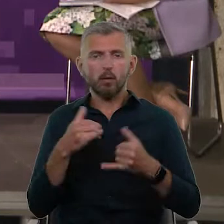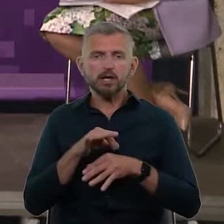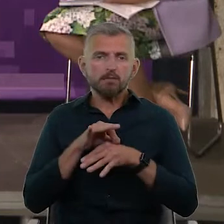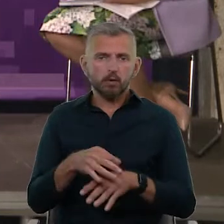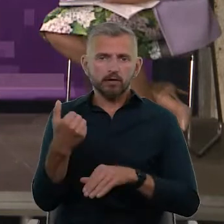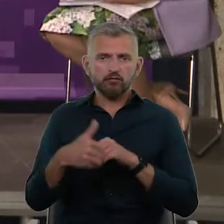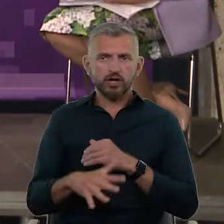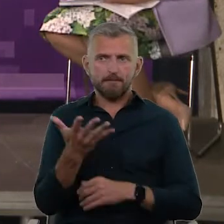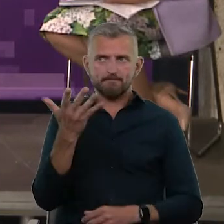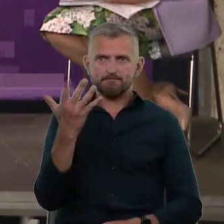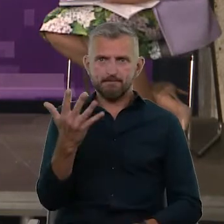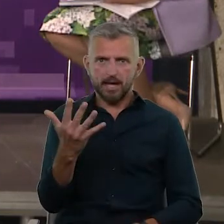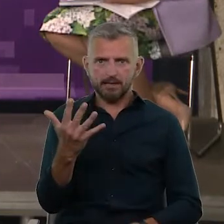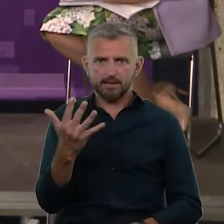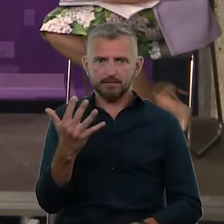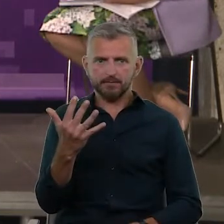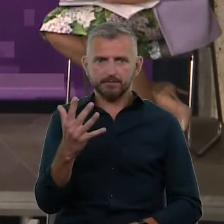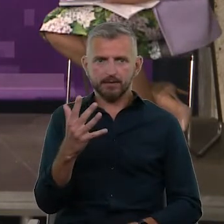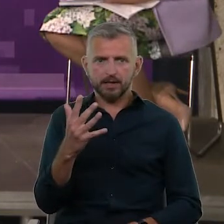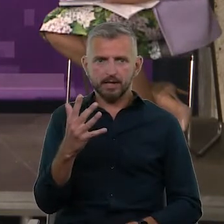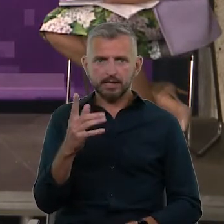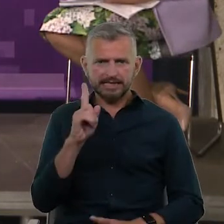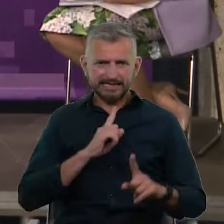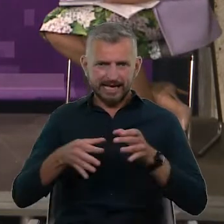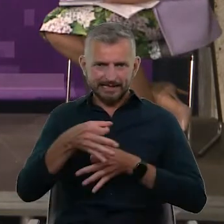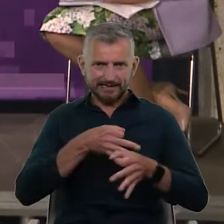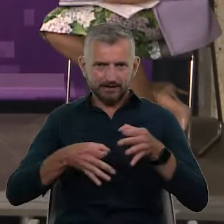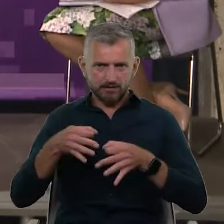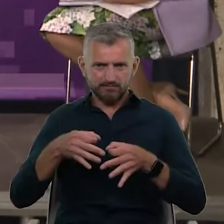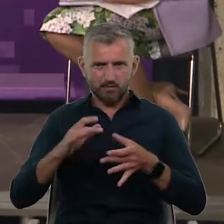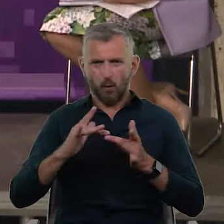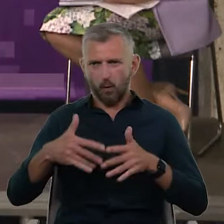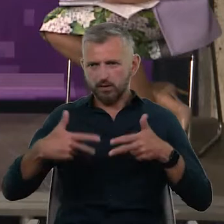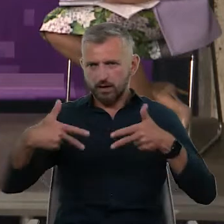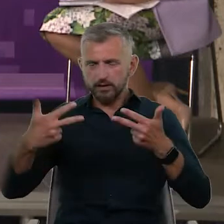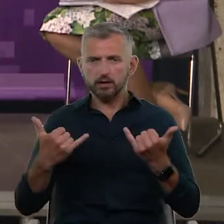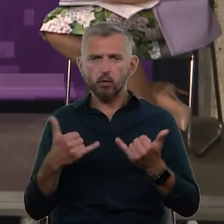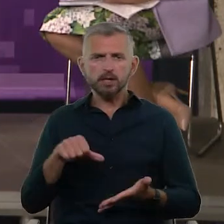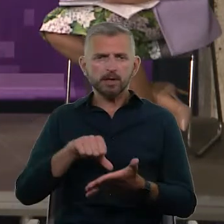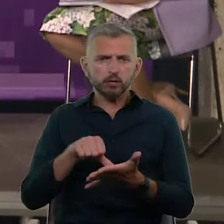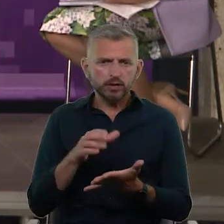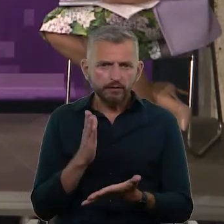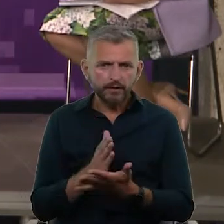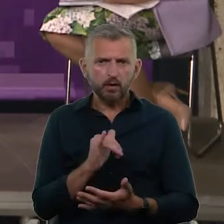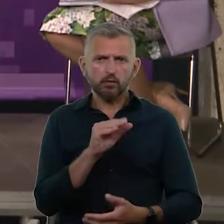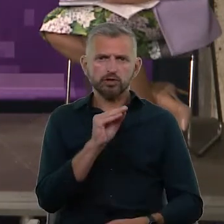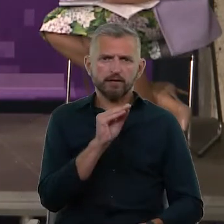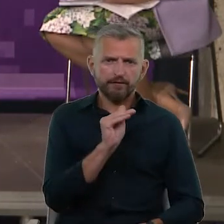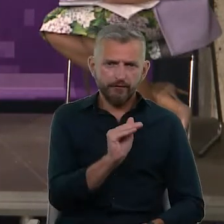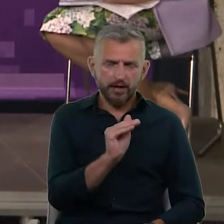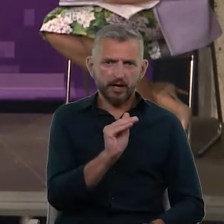вже 5 засідань онлайн. І сьогодні у нас присутні всі, і УЖФ, і